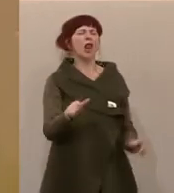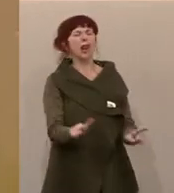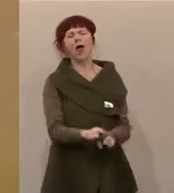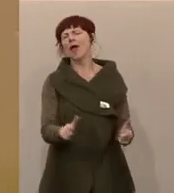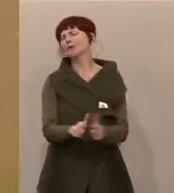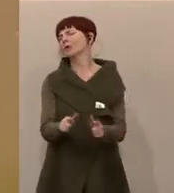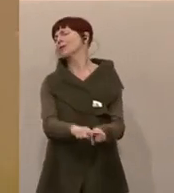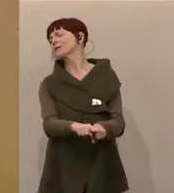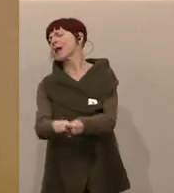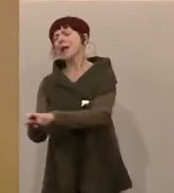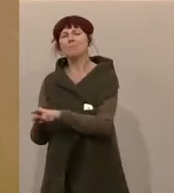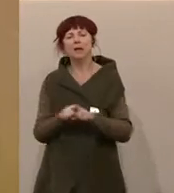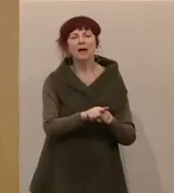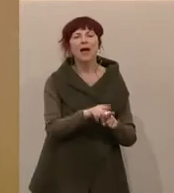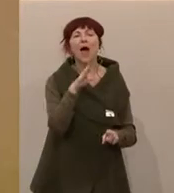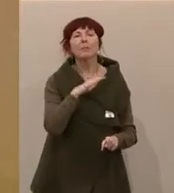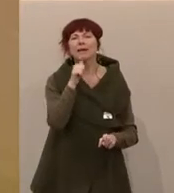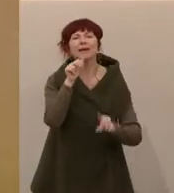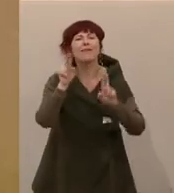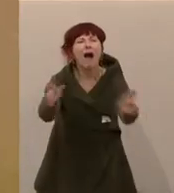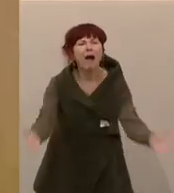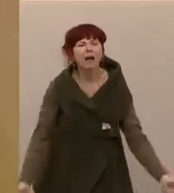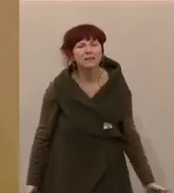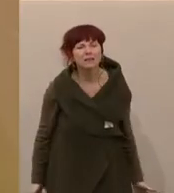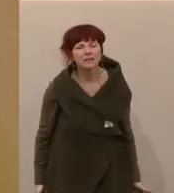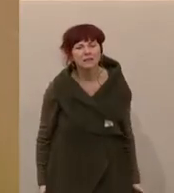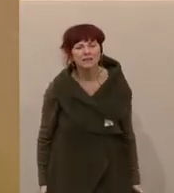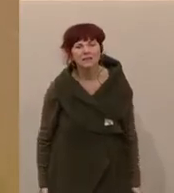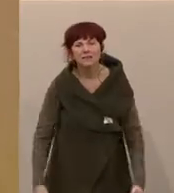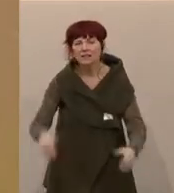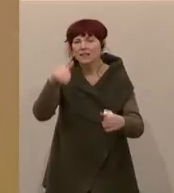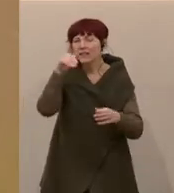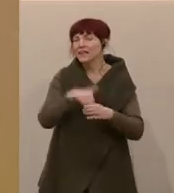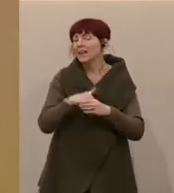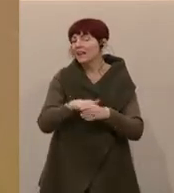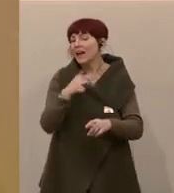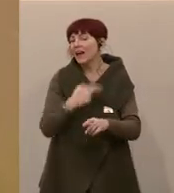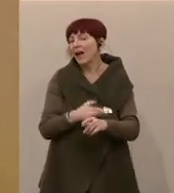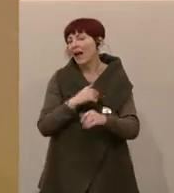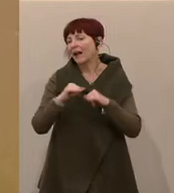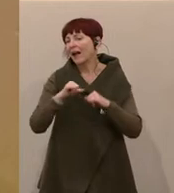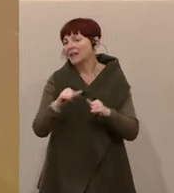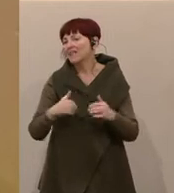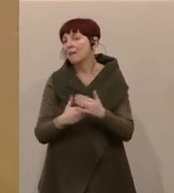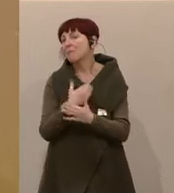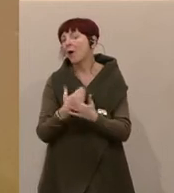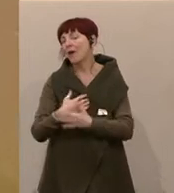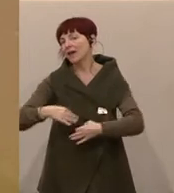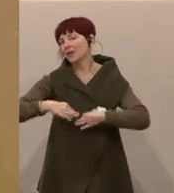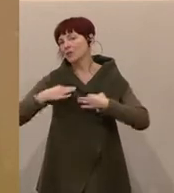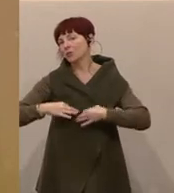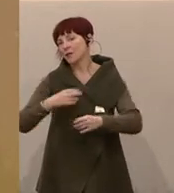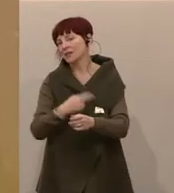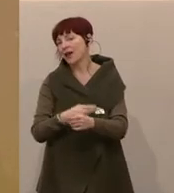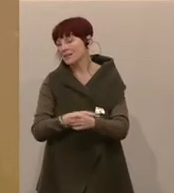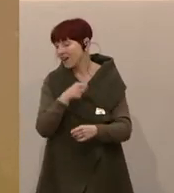Augengläser, für Kontaktlinsen. Genau das ist nicht der Fall. Die in der Krankenkasse, in der neuen Gesundheitskasse, die werden genau